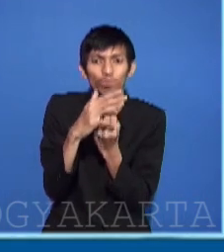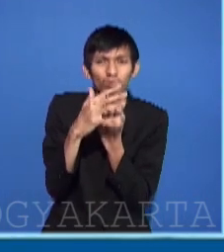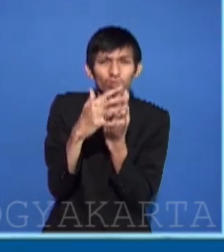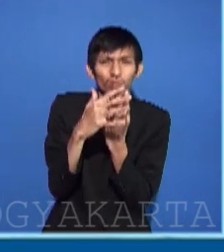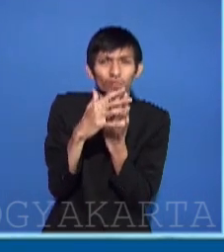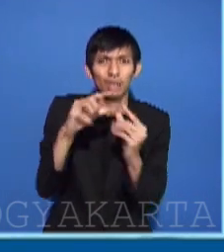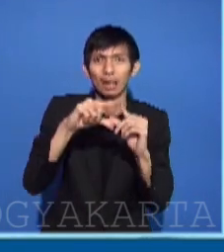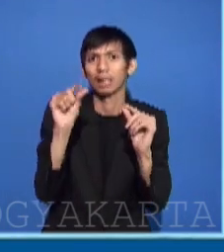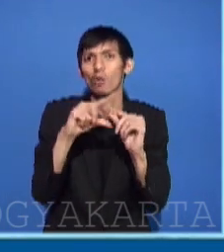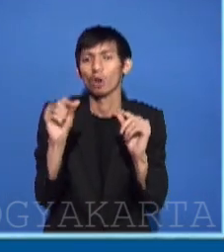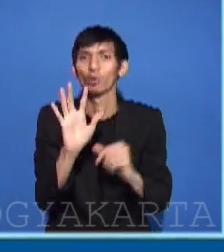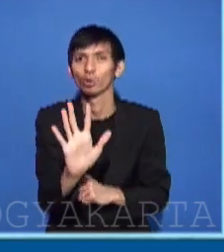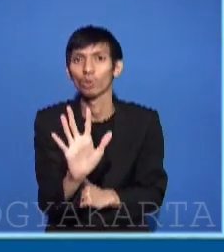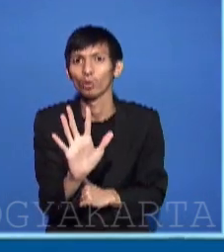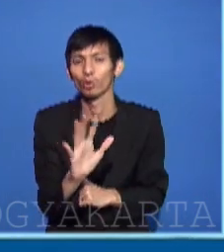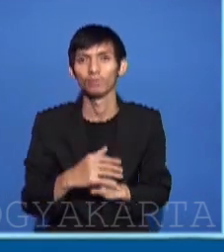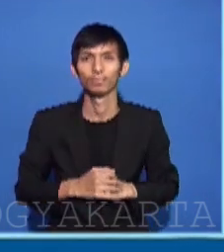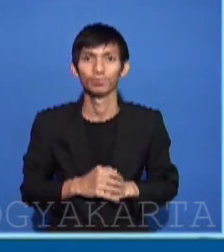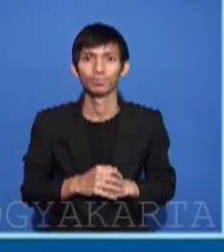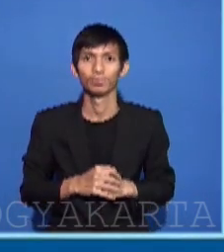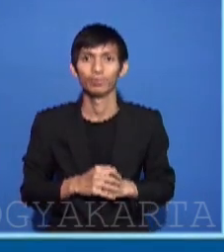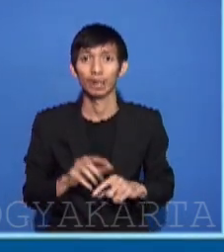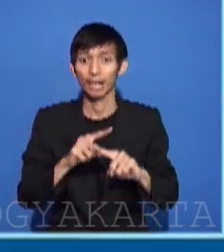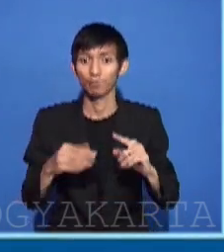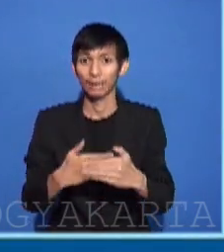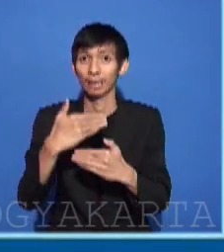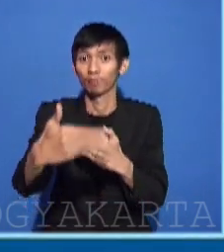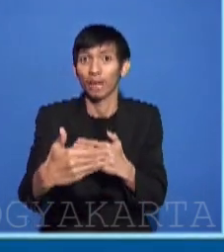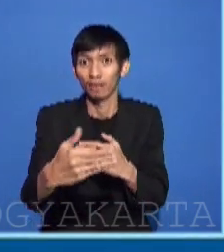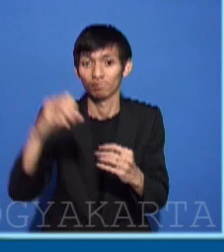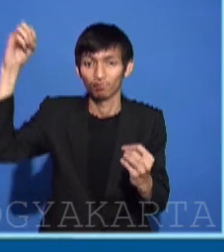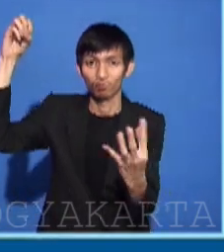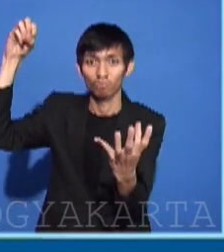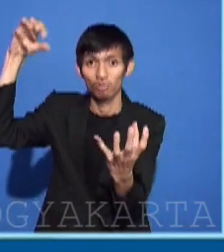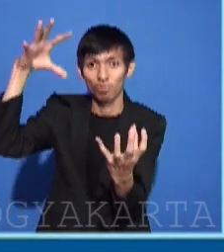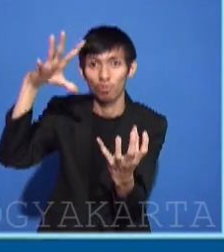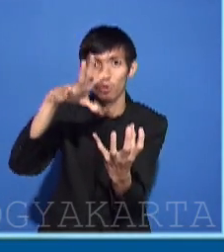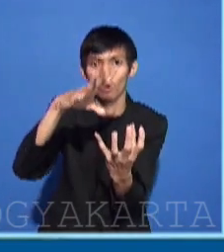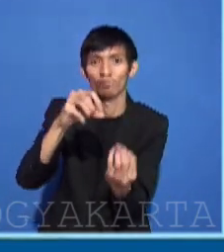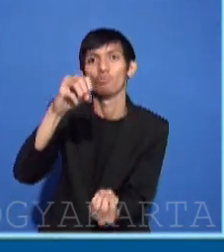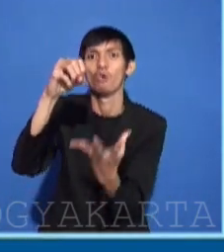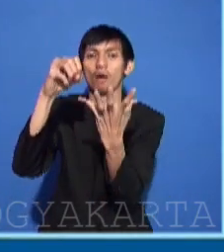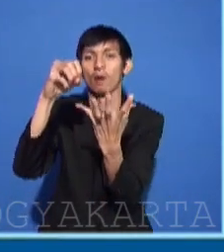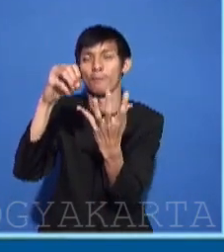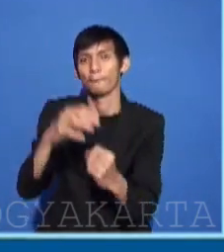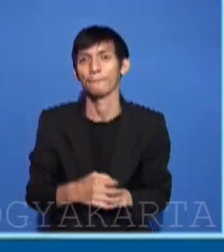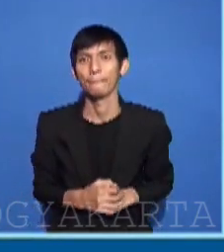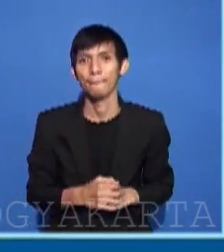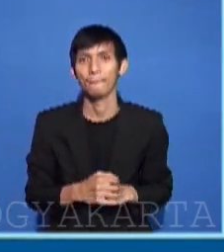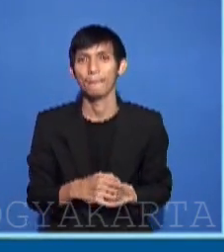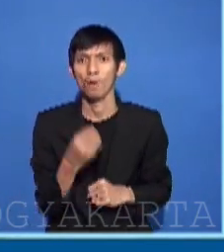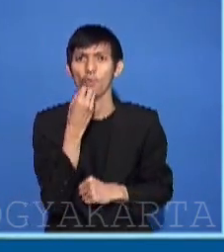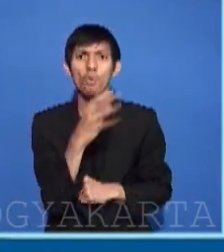buhar saweneh bakul tanaman hias Suko katrangan via Mbak Ipun Remen sesatian bugenvil meniko sampun kawedango